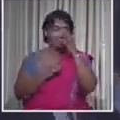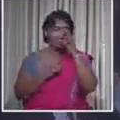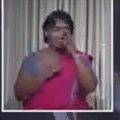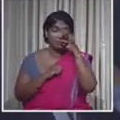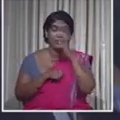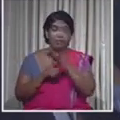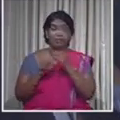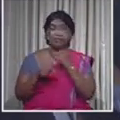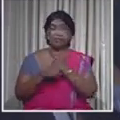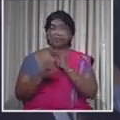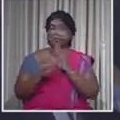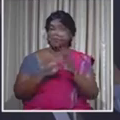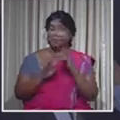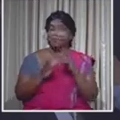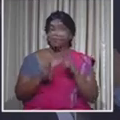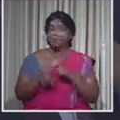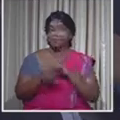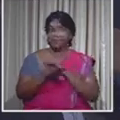सेवे